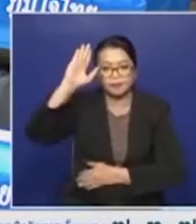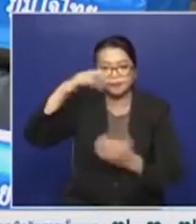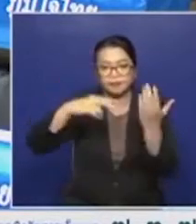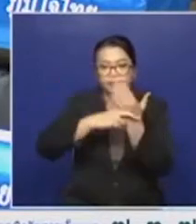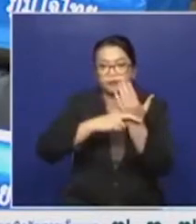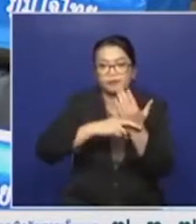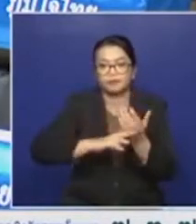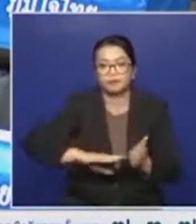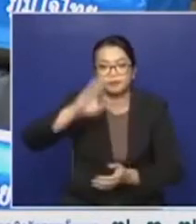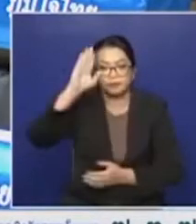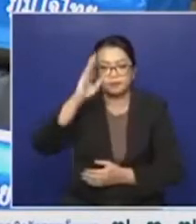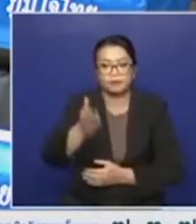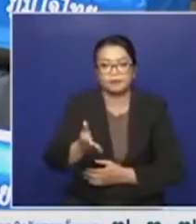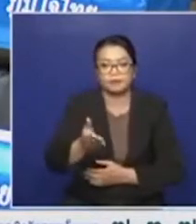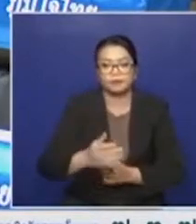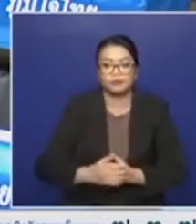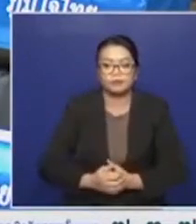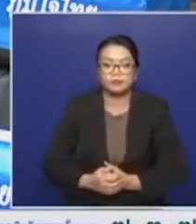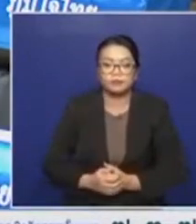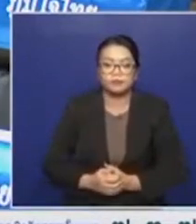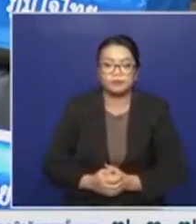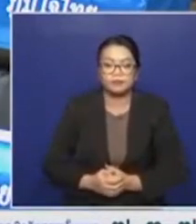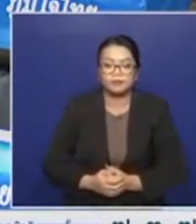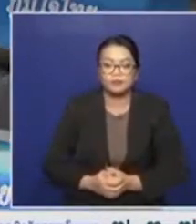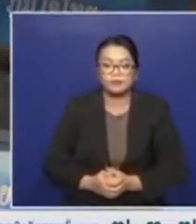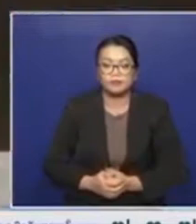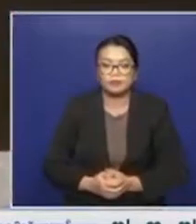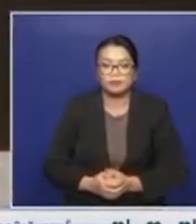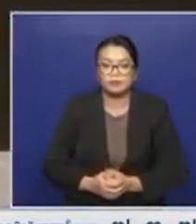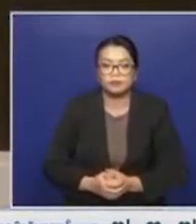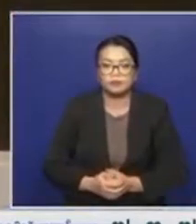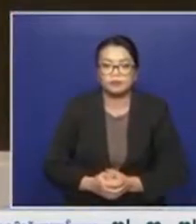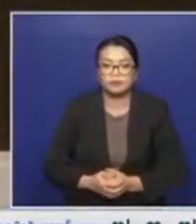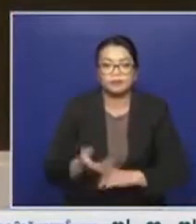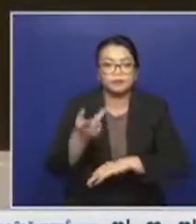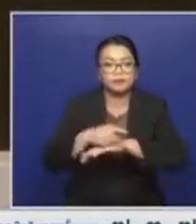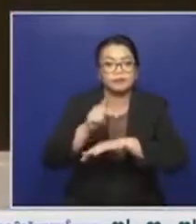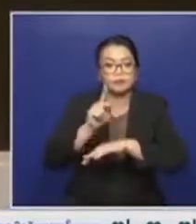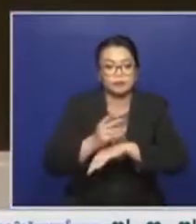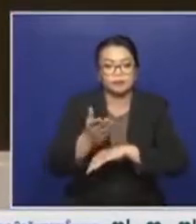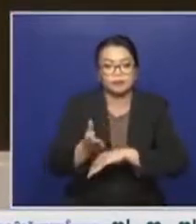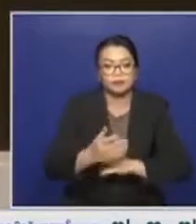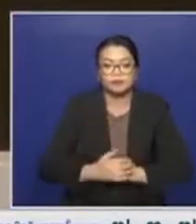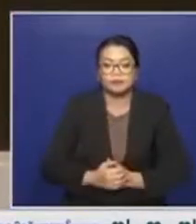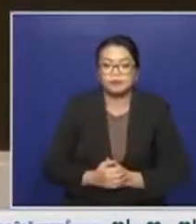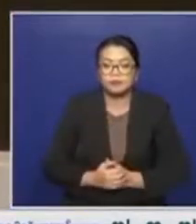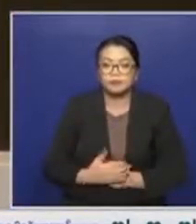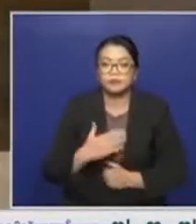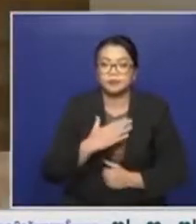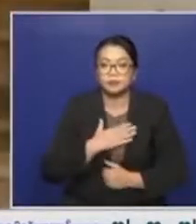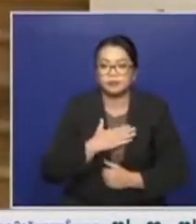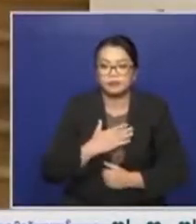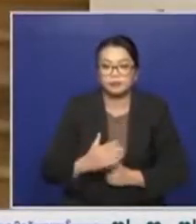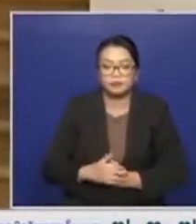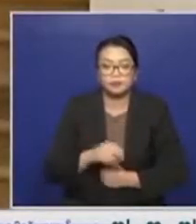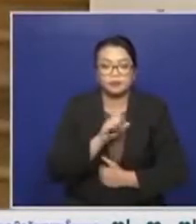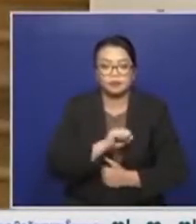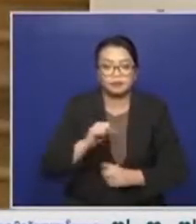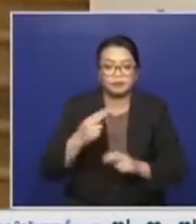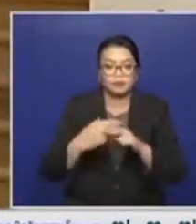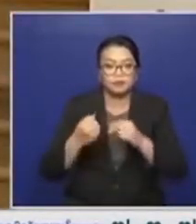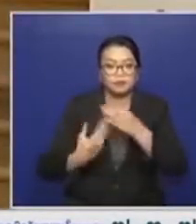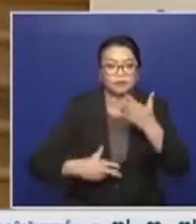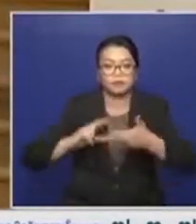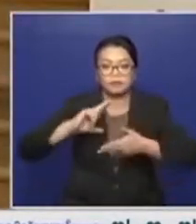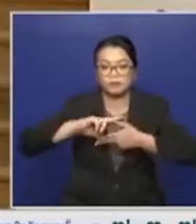ประท้วงนะครับสิครับทำไมเรื่องอะไรครับใช่ธนาคมานุสรณ์สส.บัญชีรายชื่อ